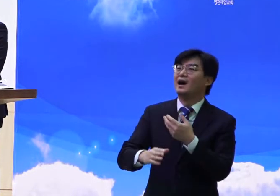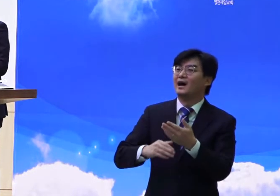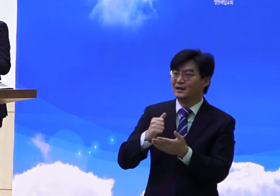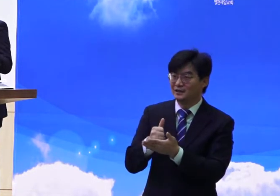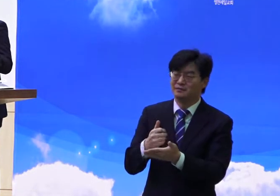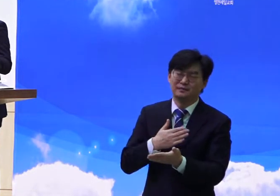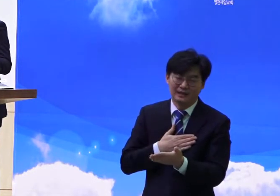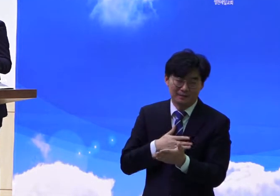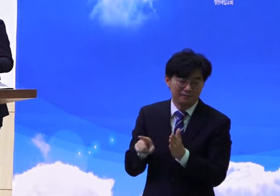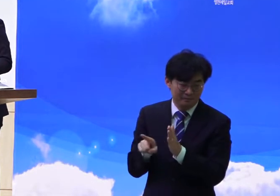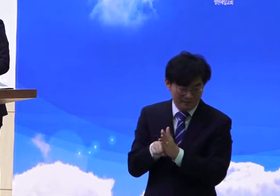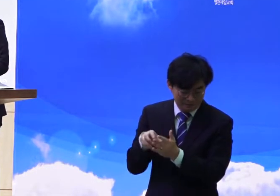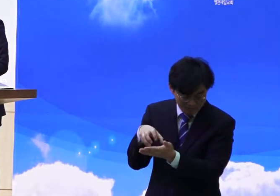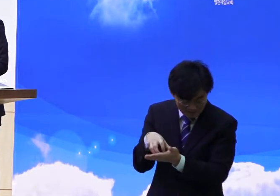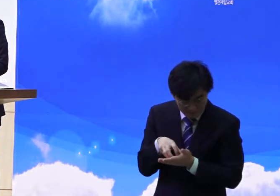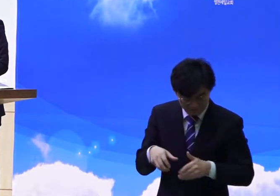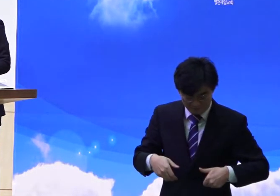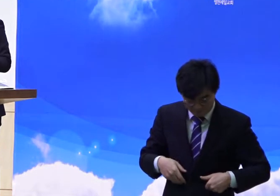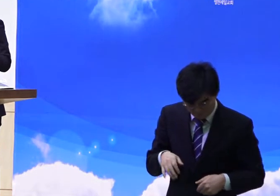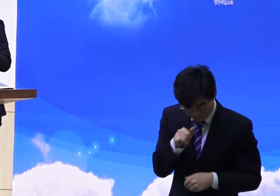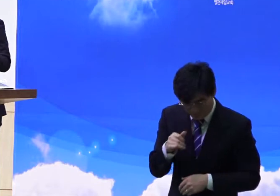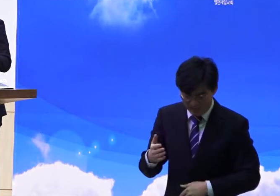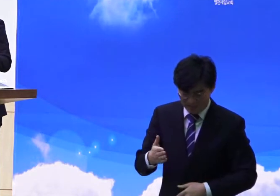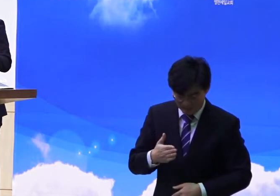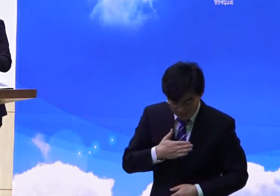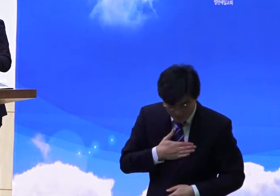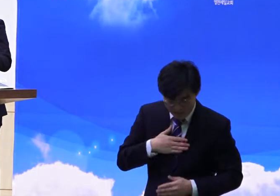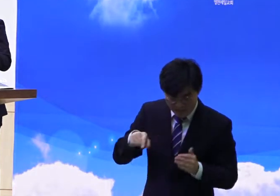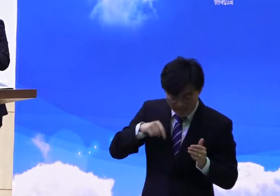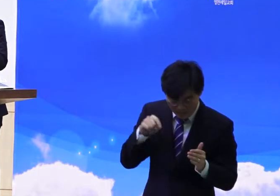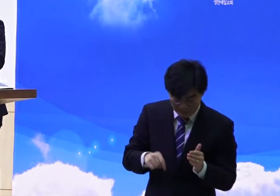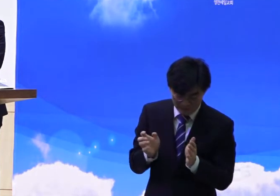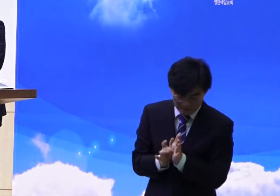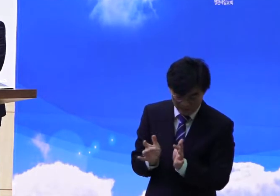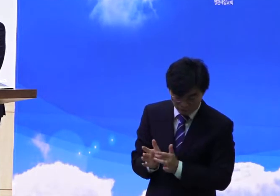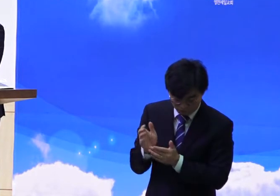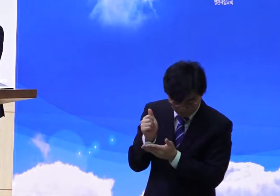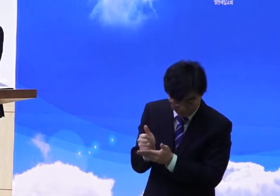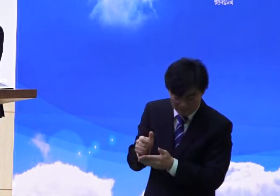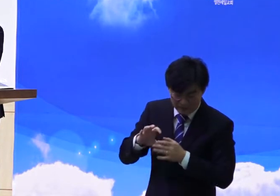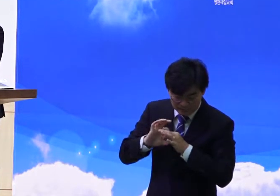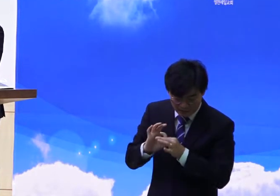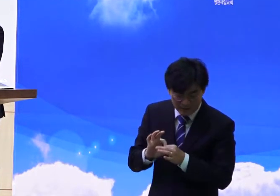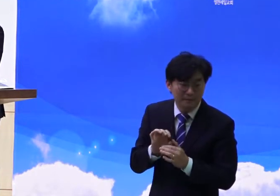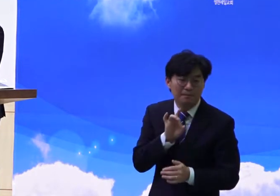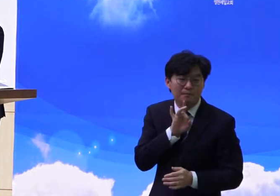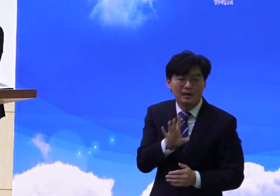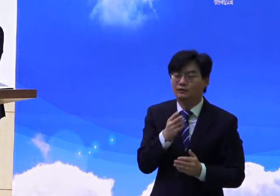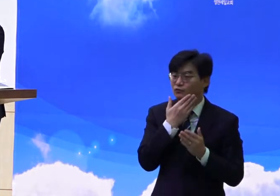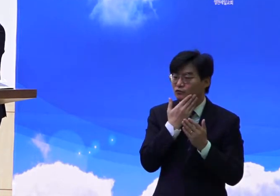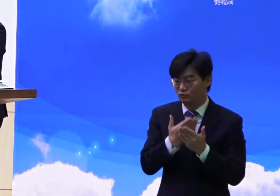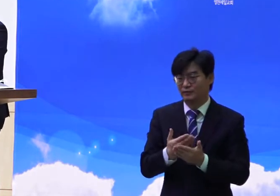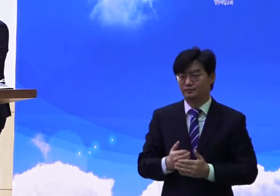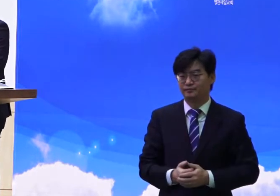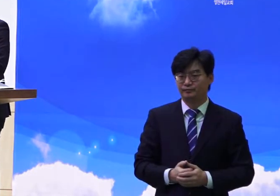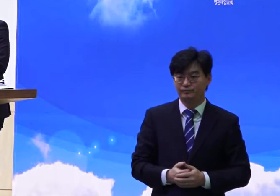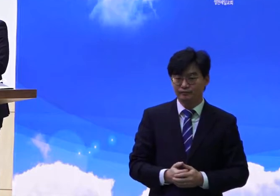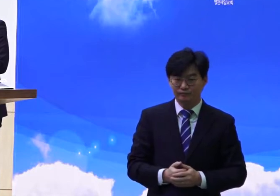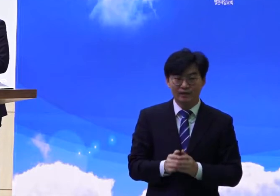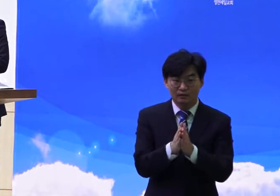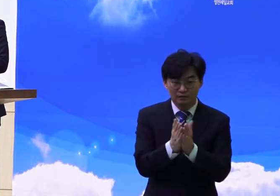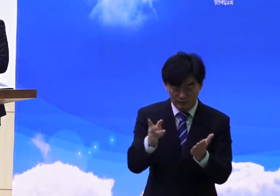우리가 읽은 오늘 본문 속을 보시면 이스라엘 백성들이 지금 본문의 상황까지 광야 그 힘든 여정을